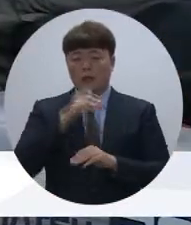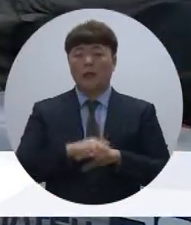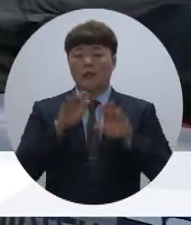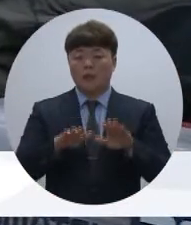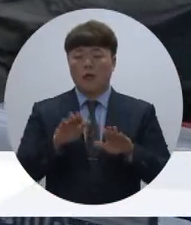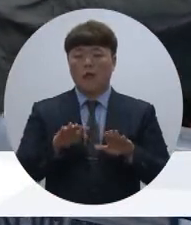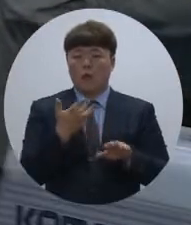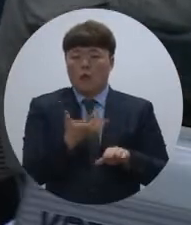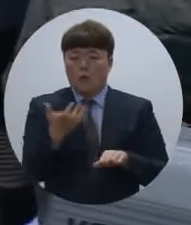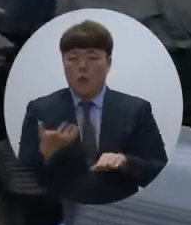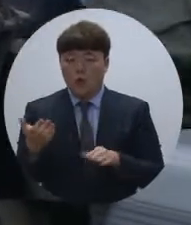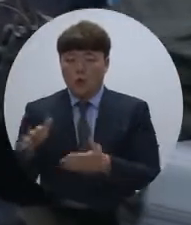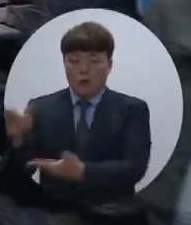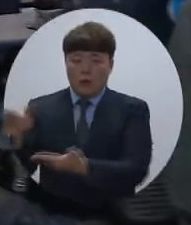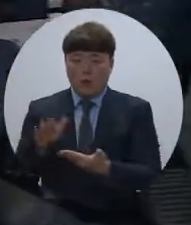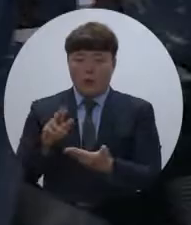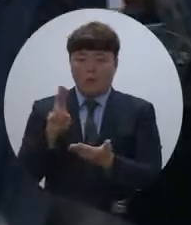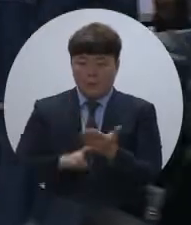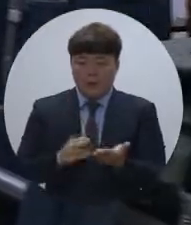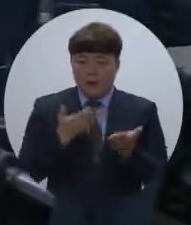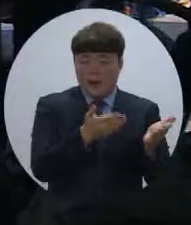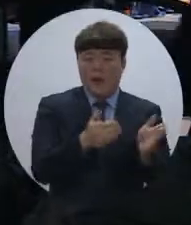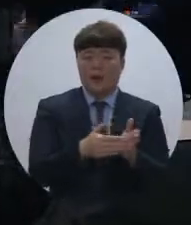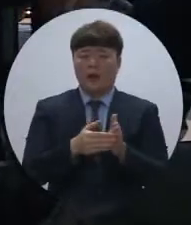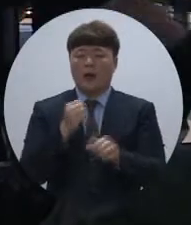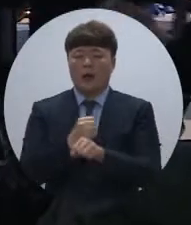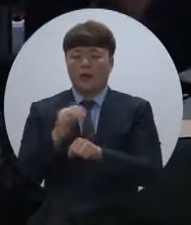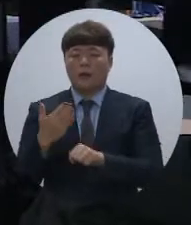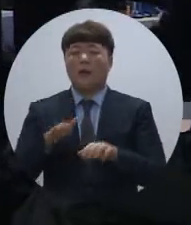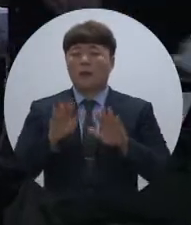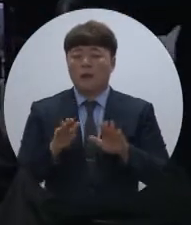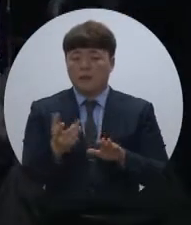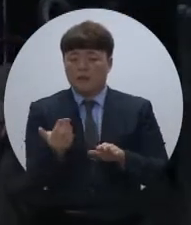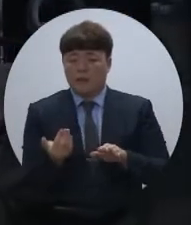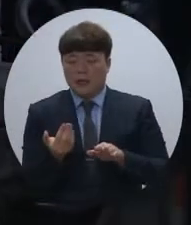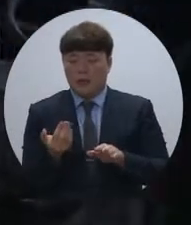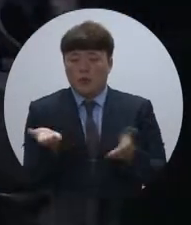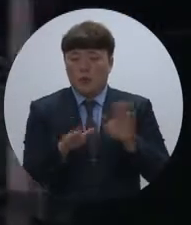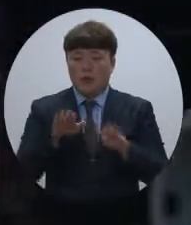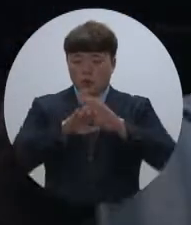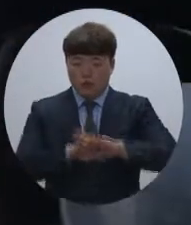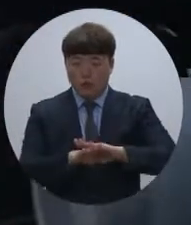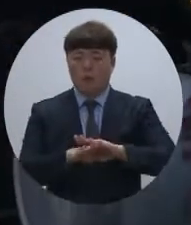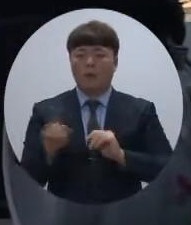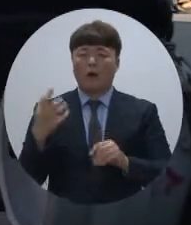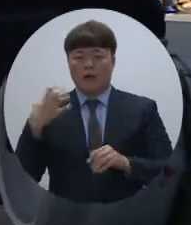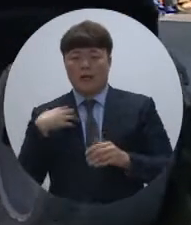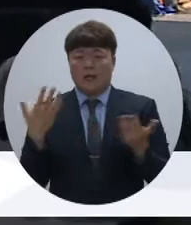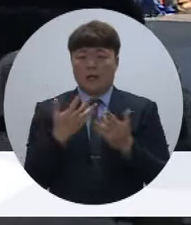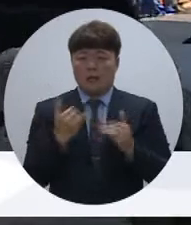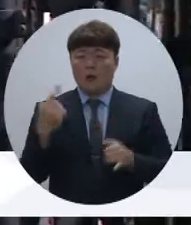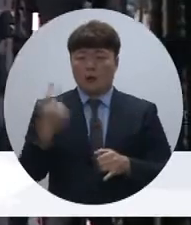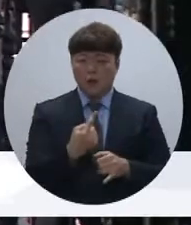산지 순회 수집 이용 방법은 농가에서 판매하고자 하는 농산물을 사전에 선별해 포장하면 담당 직원이 각